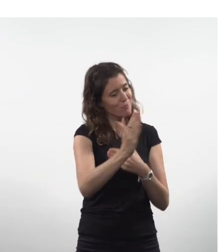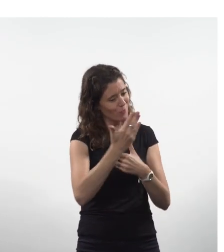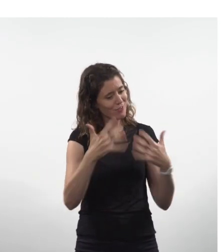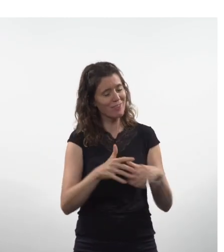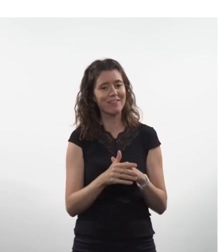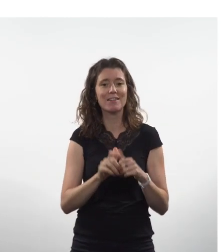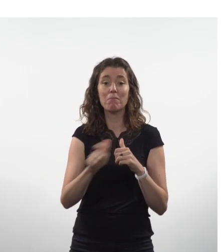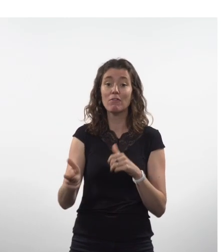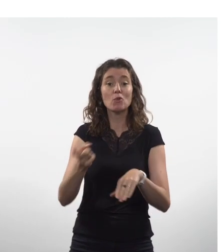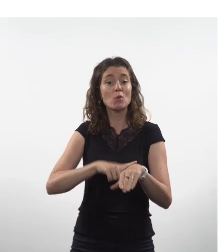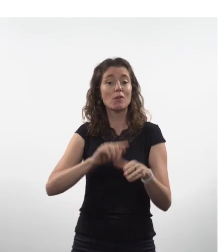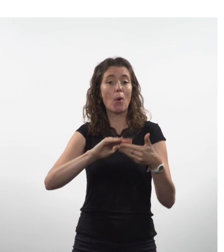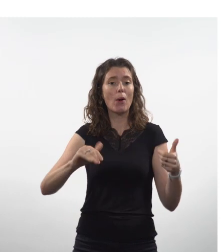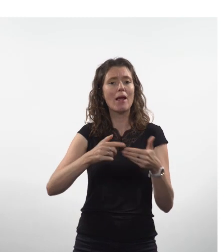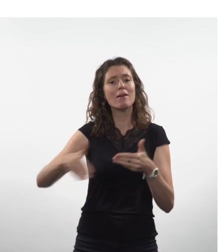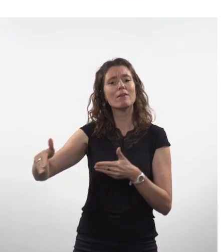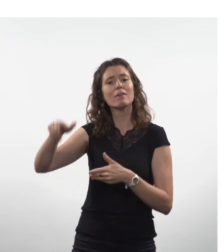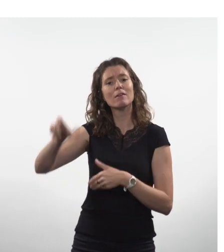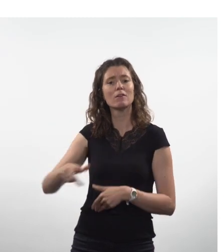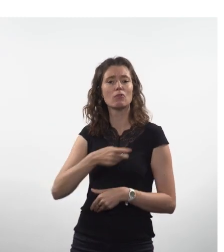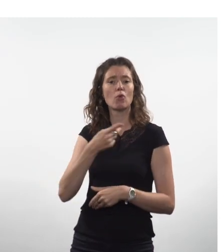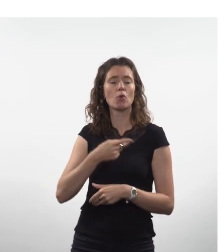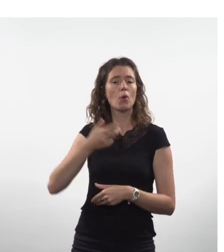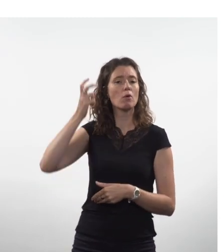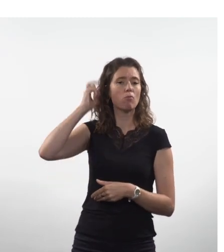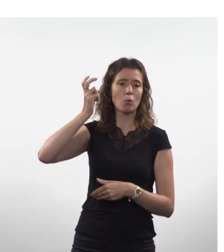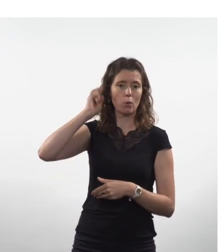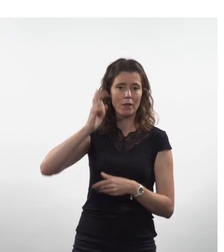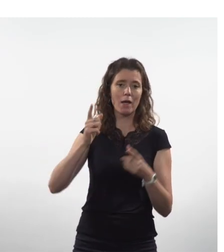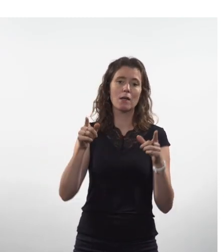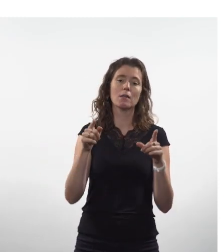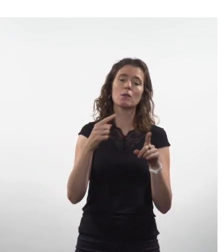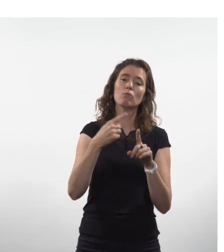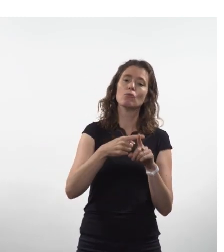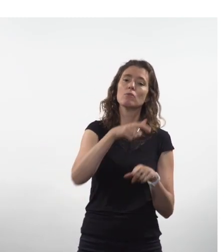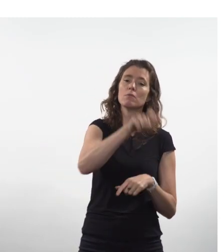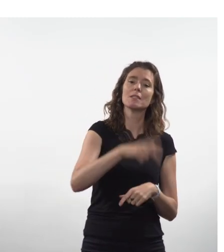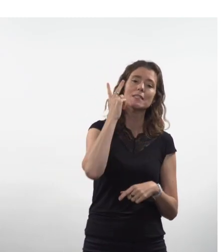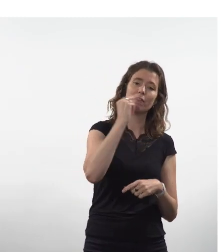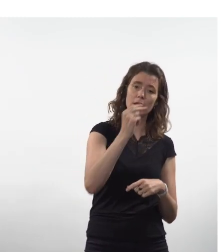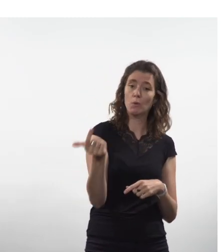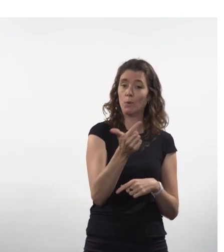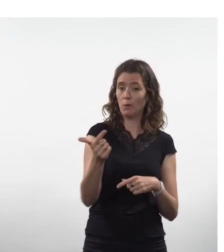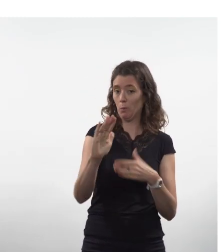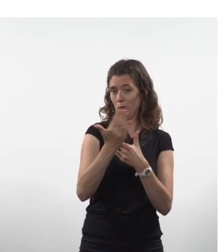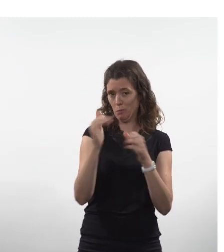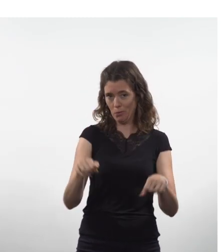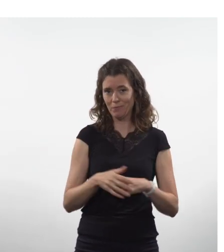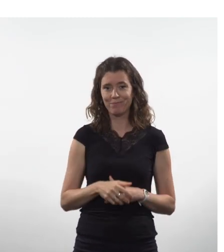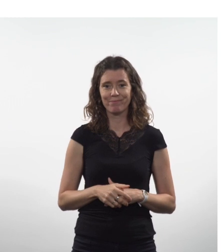Je passe la parole au docteur Mongourdin et à madame Sylvie Raya pour votre présentation du jour.